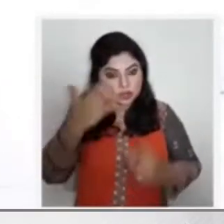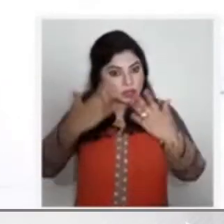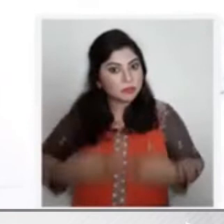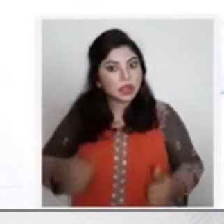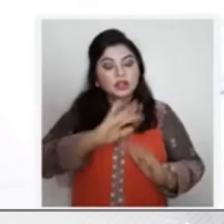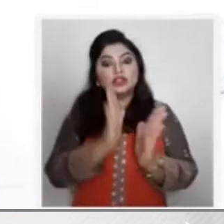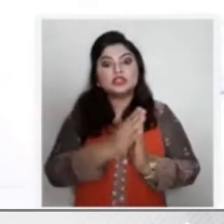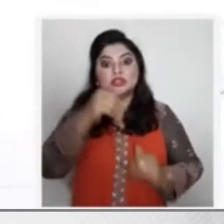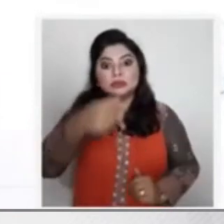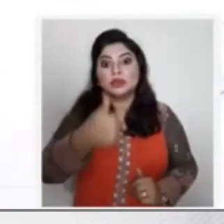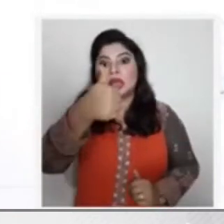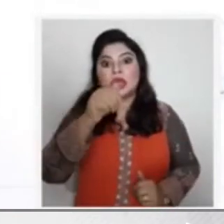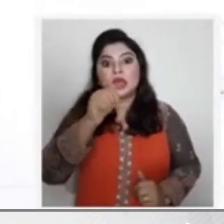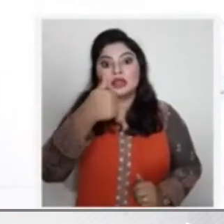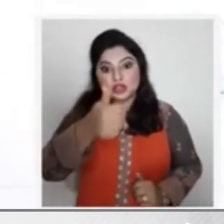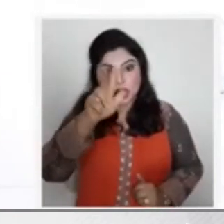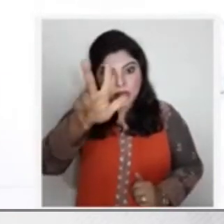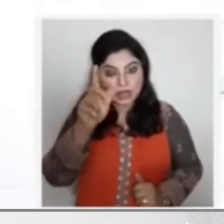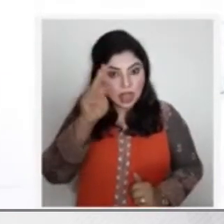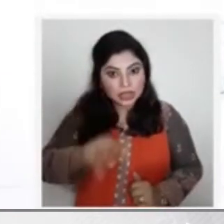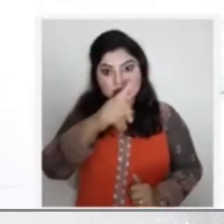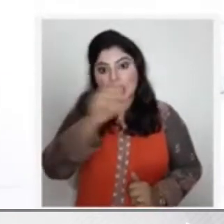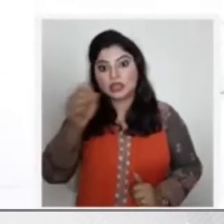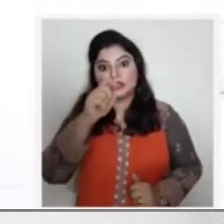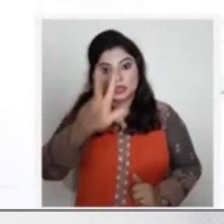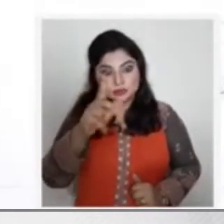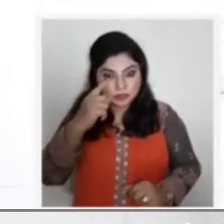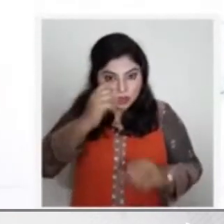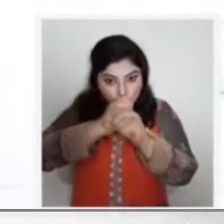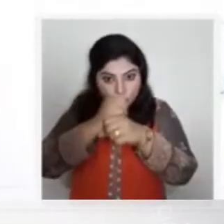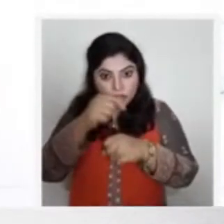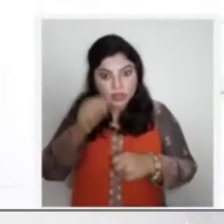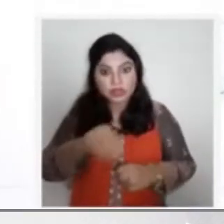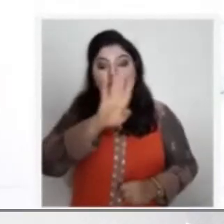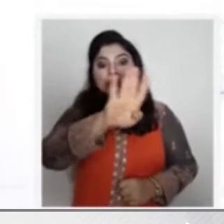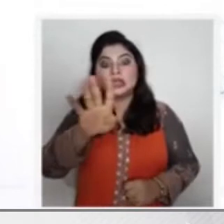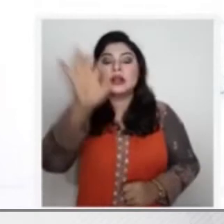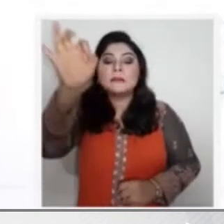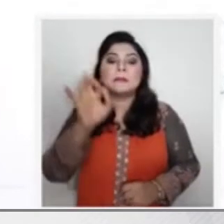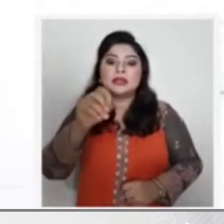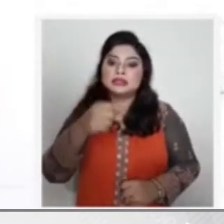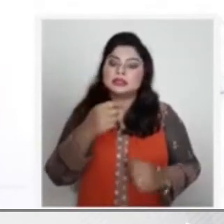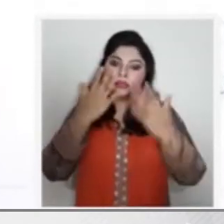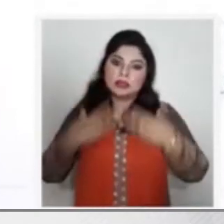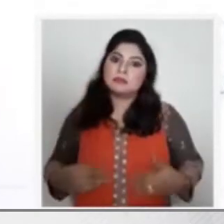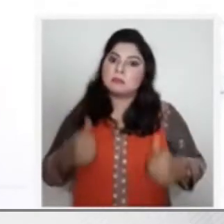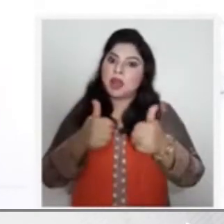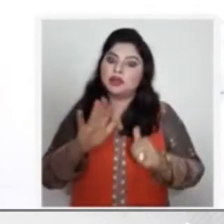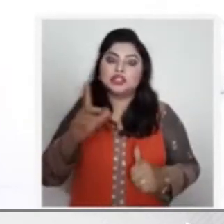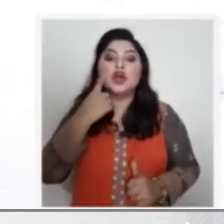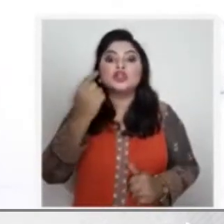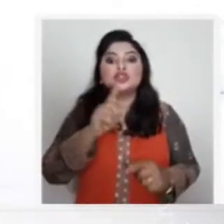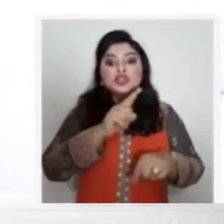সুস্থ হয়েছেন ২৪ ঘন্টায় ১৬০৬ জন এবং এ পর্যন্ত সুস্থ হয়েছেন ৬৮০৪৮ জন। শনাক্ত